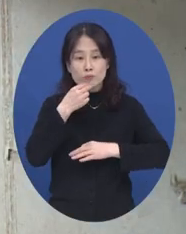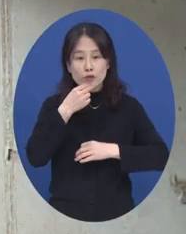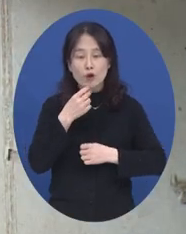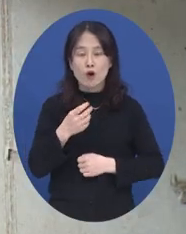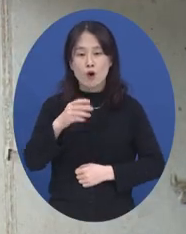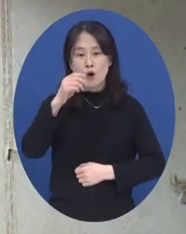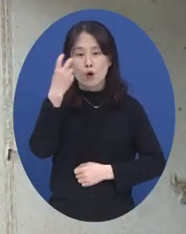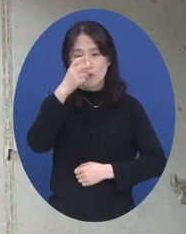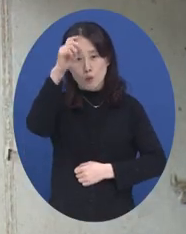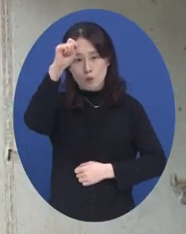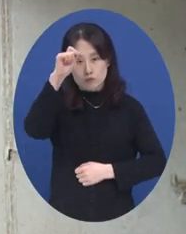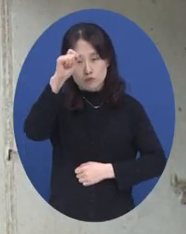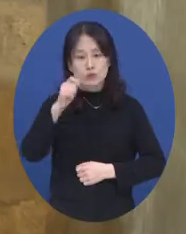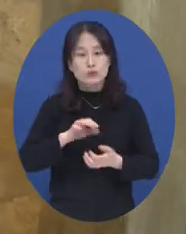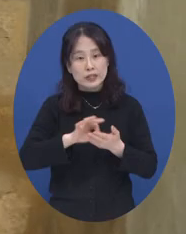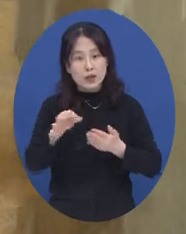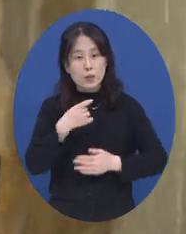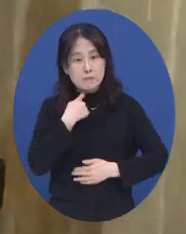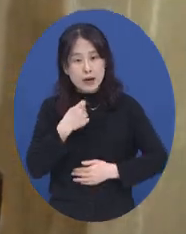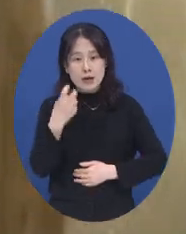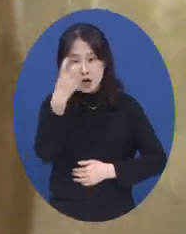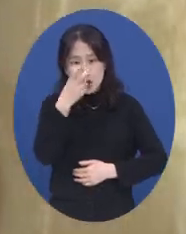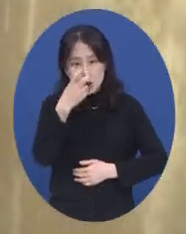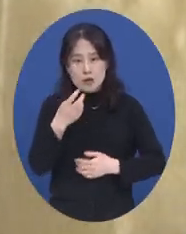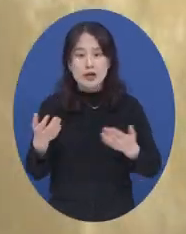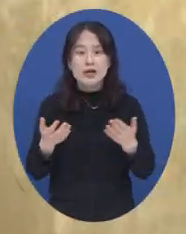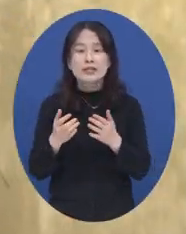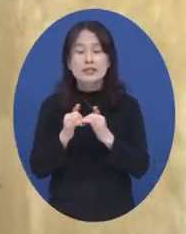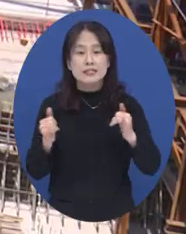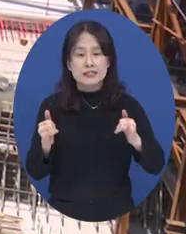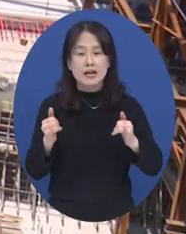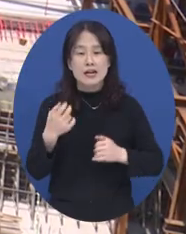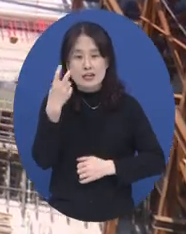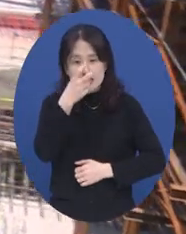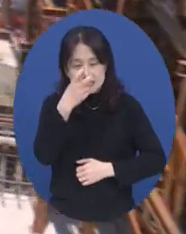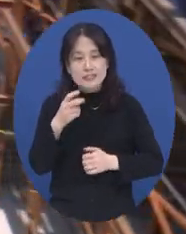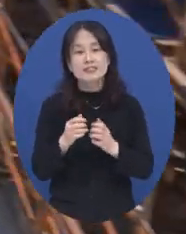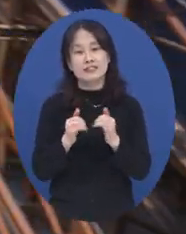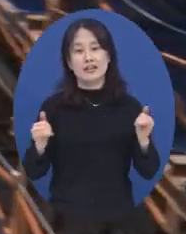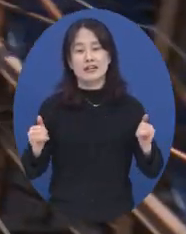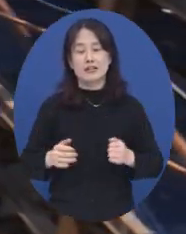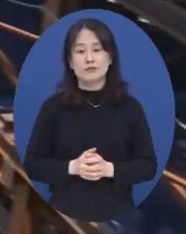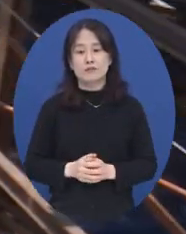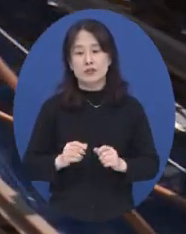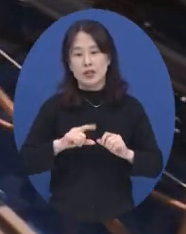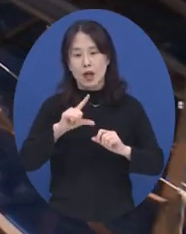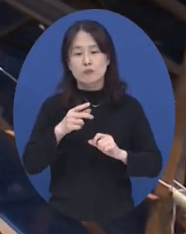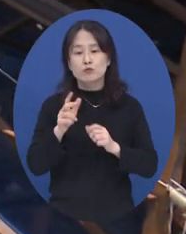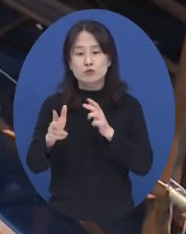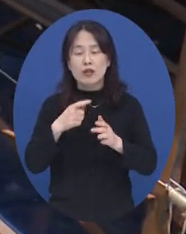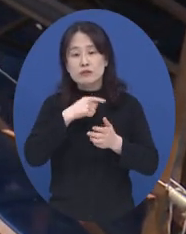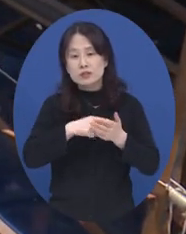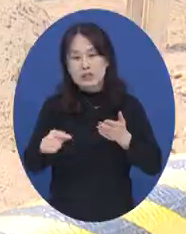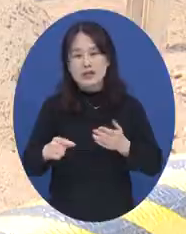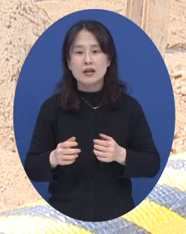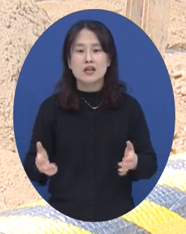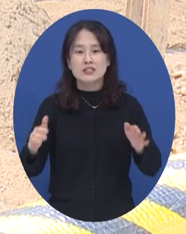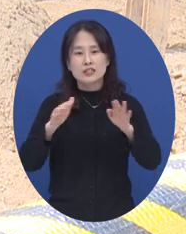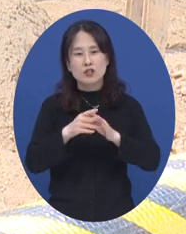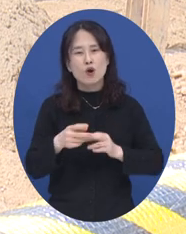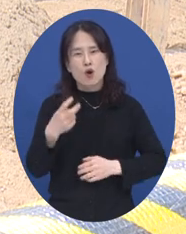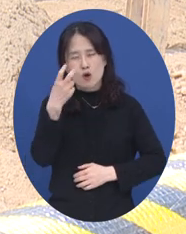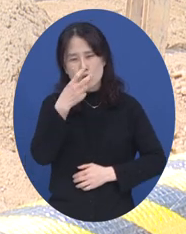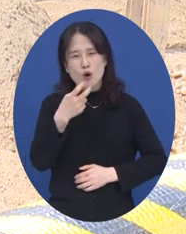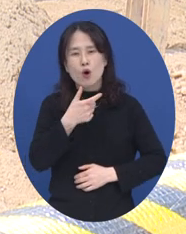착용했는데 지 등을 살펴보는 경기도 노동 안전 지킴이 대부분 산 업자의 가 안전시설 미비 와 감독